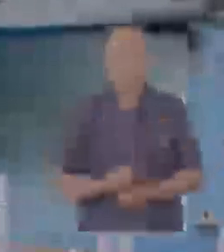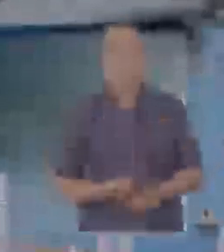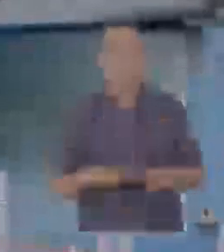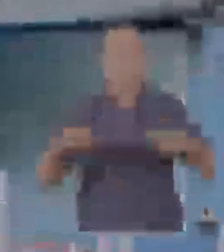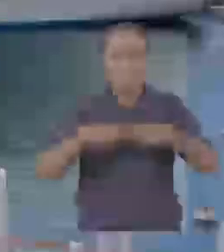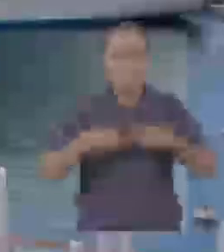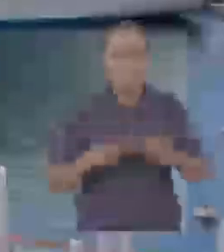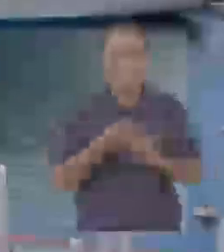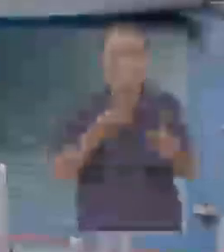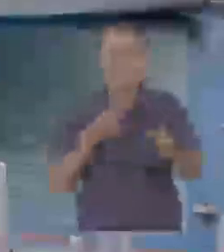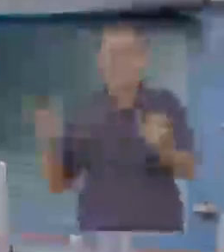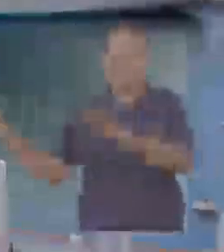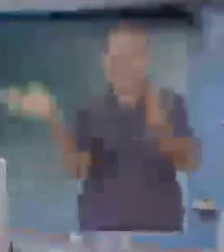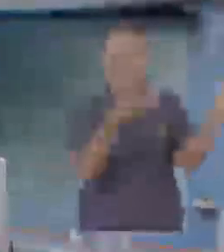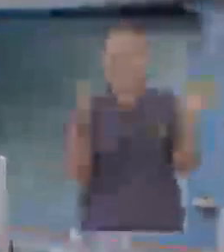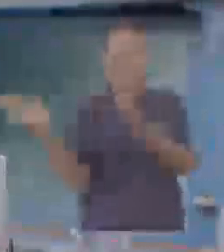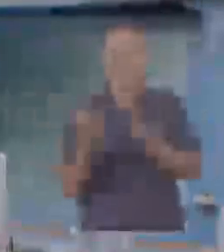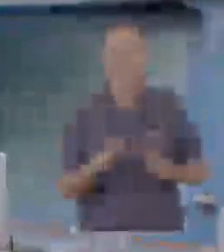fluvial.